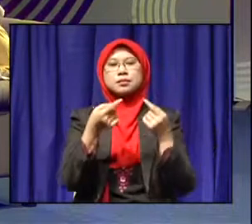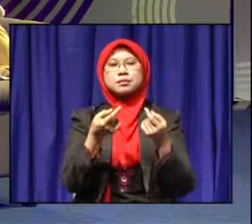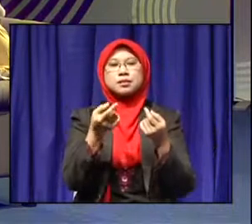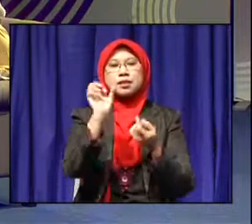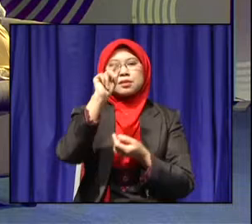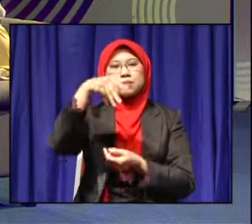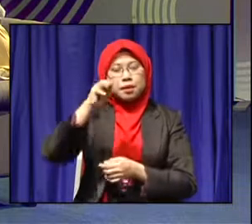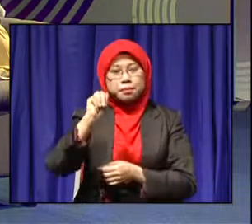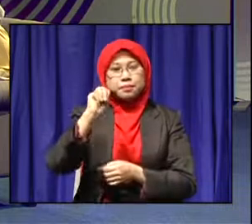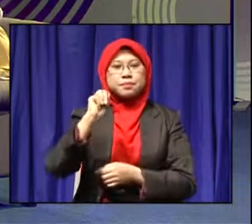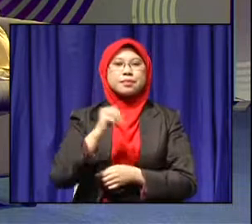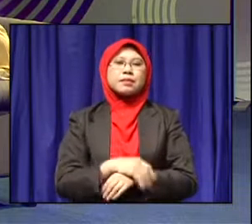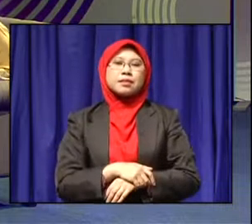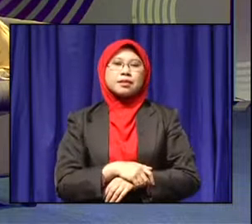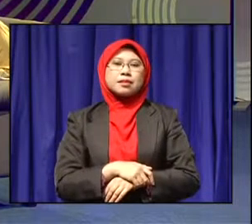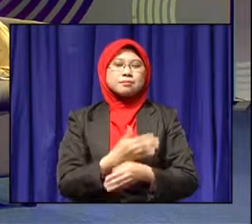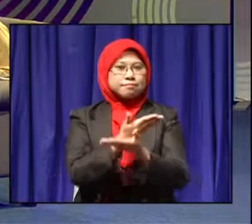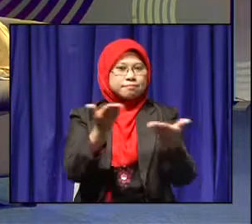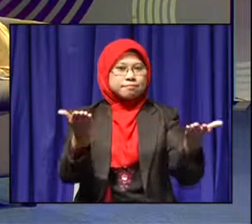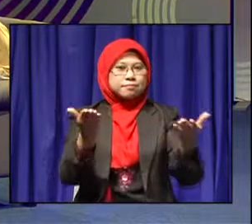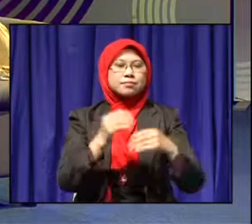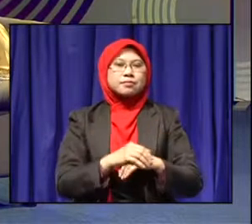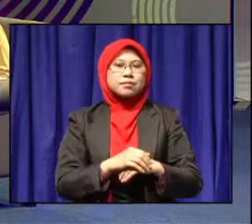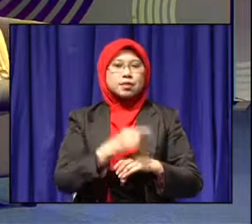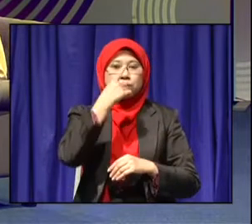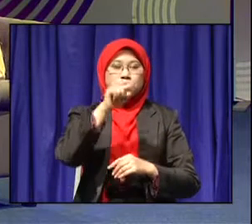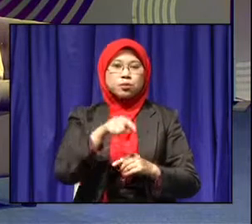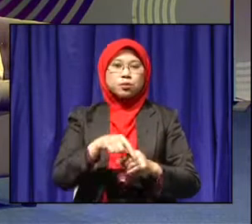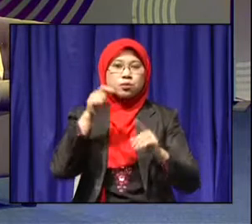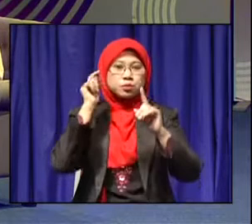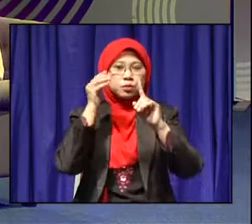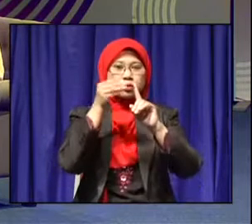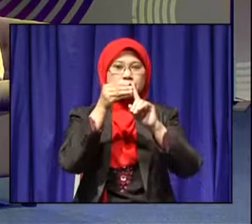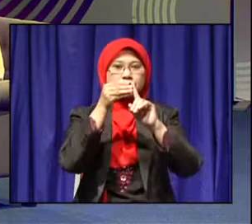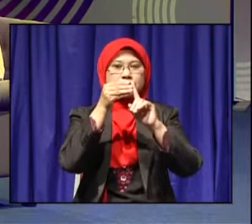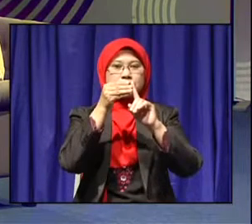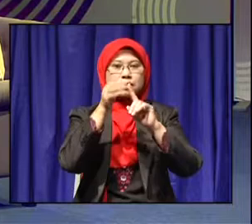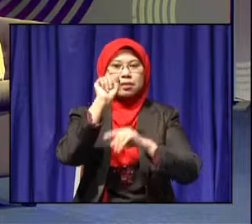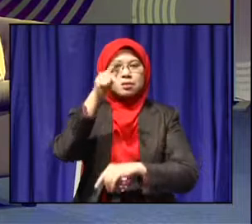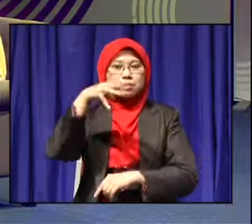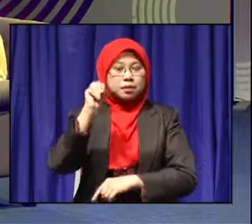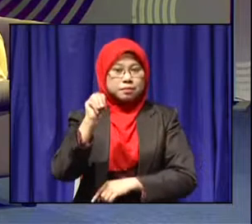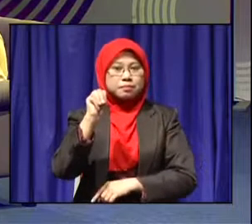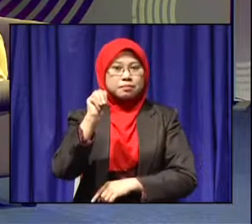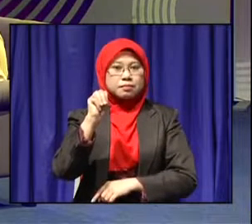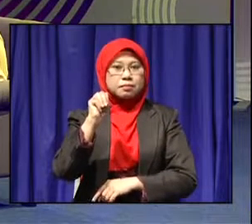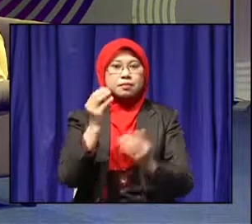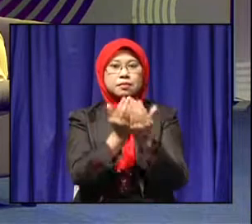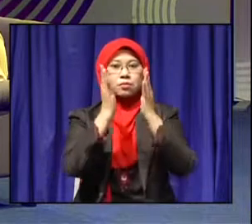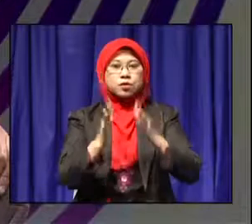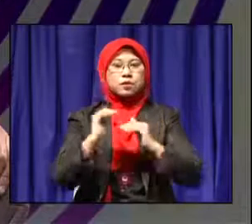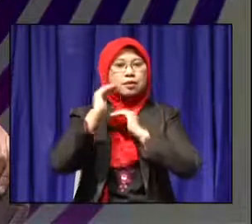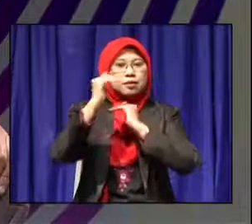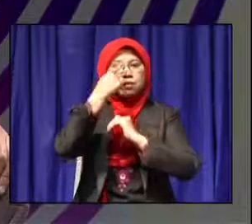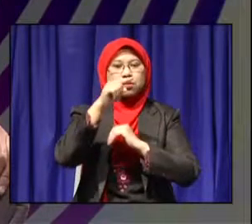tentu anda pompuan pada penonton sekalian bagi tujuan pepesan SPM murid diharapkan untuk